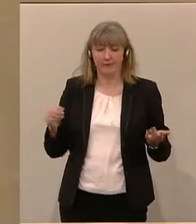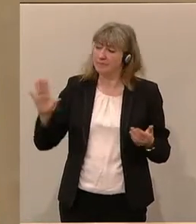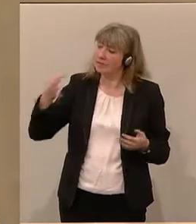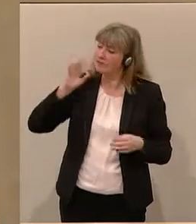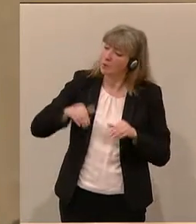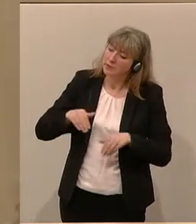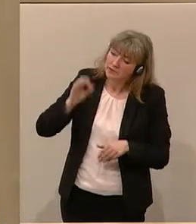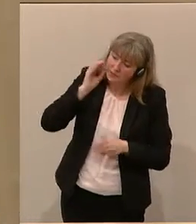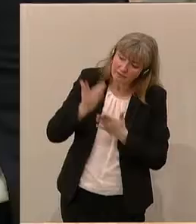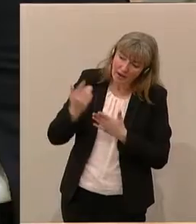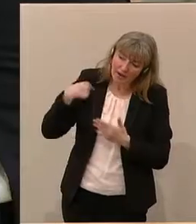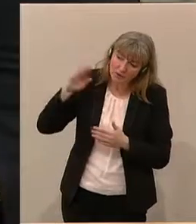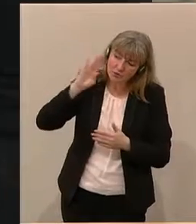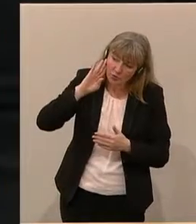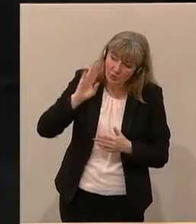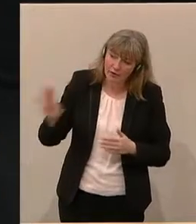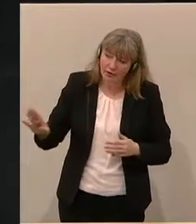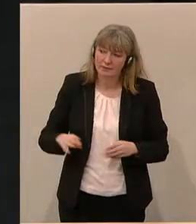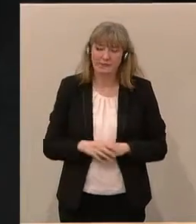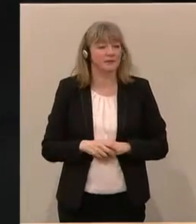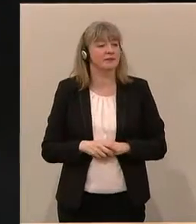Frau Ministerin, würden Sie mir vielleicht zuhören? Vielen Dank.